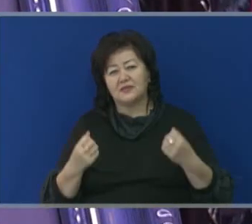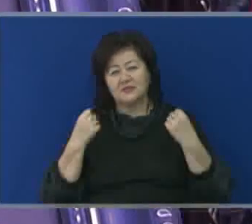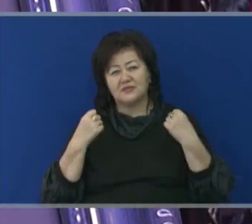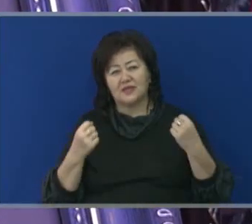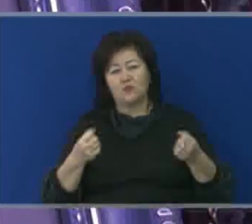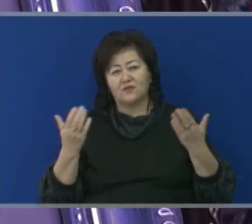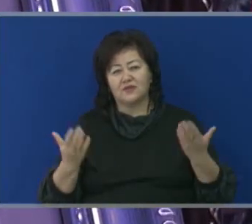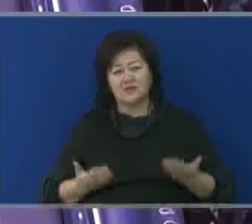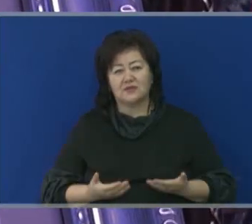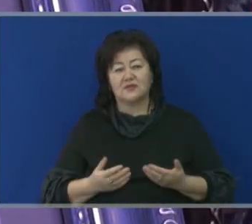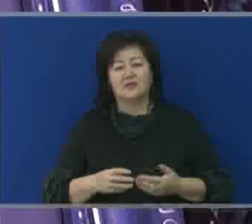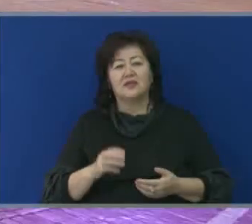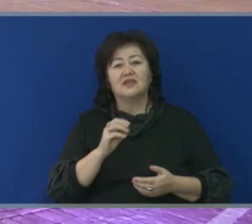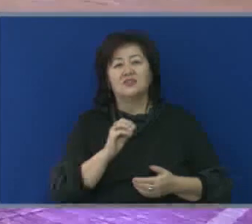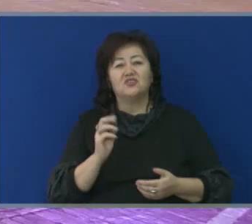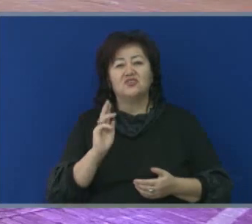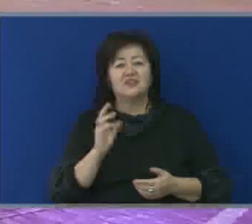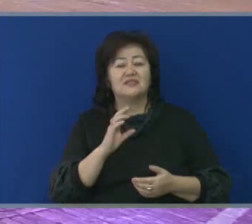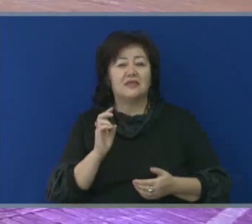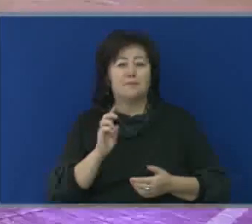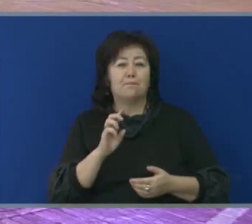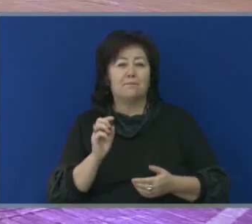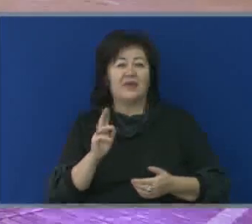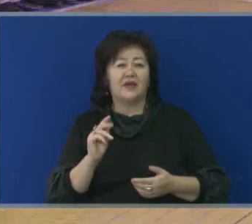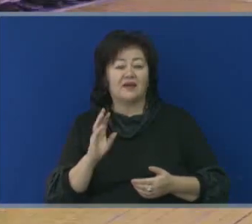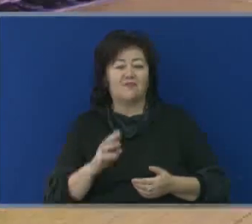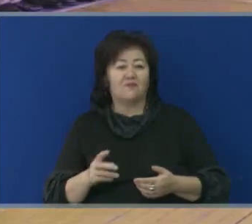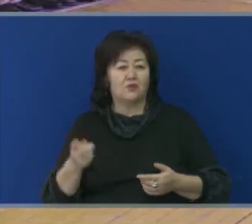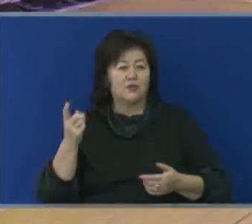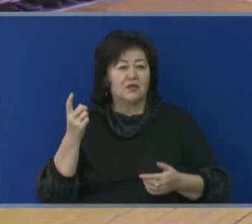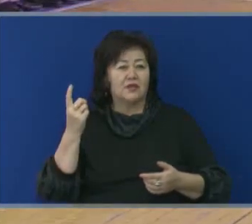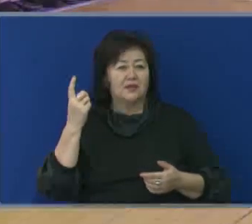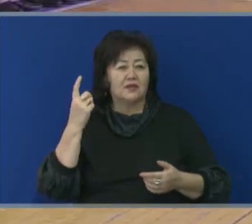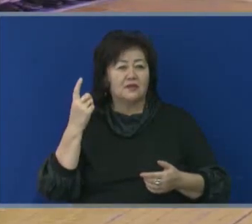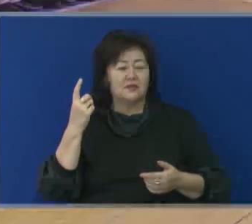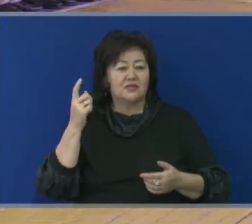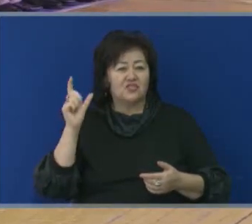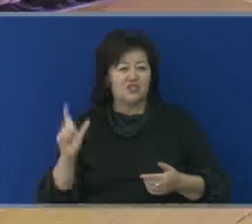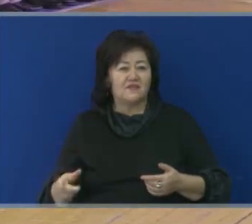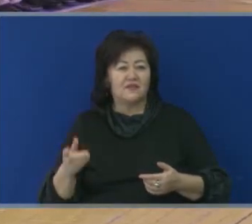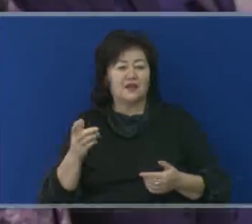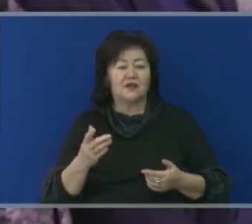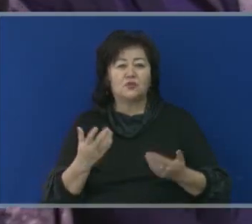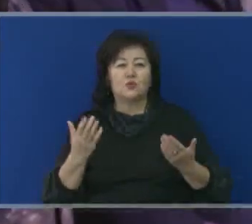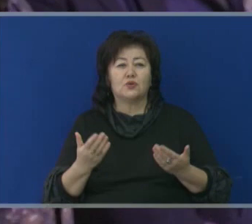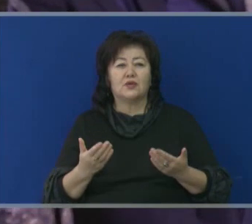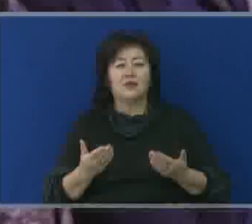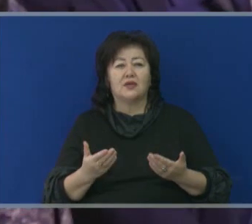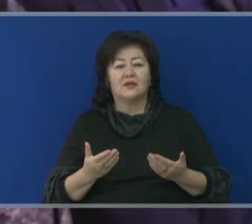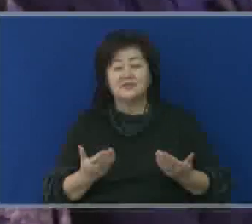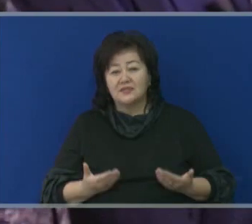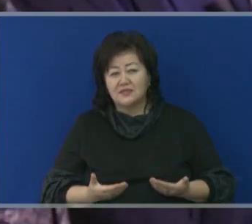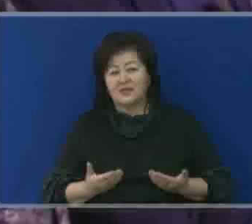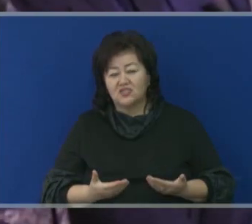Мурат Жексимбеков – легенда советского хоккея на траве. Он является одним из выдающихся хоккеистов в истории казахстанского спорта. За свою